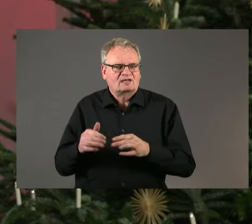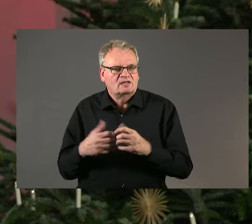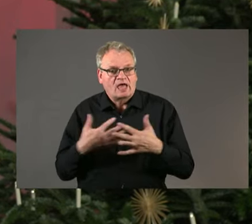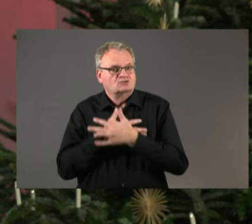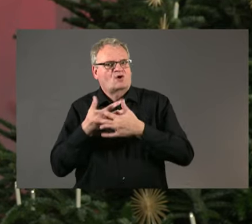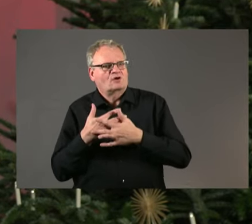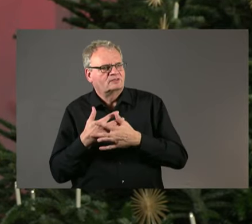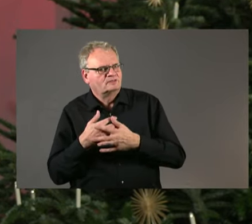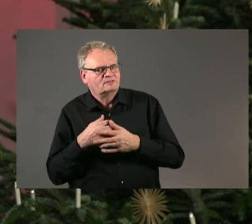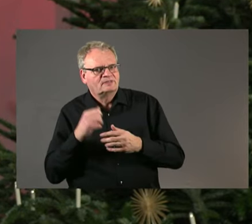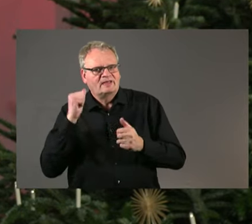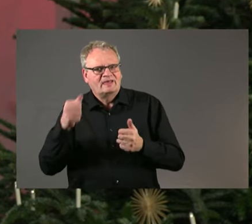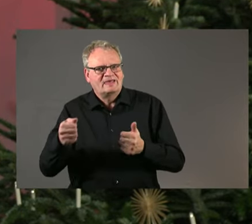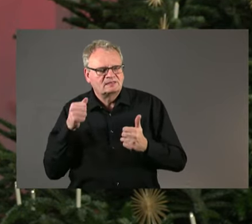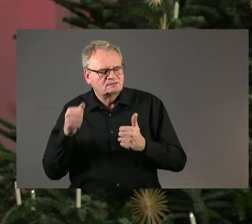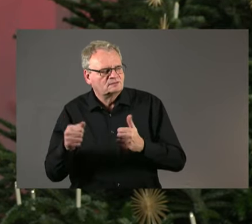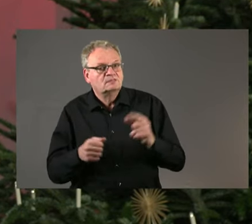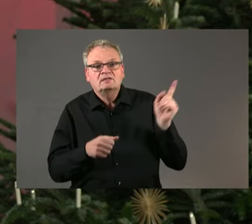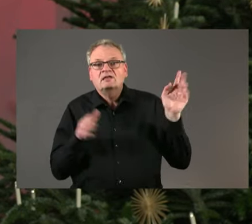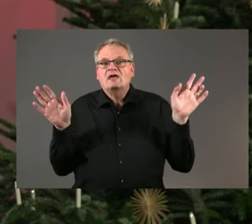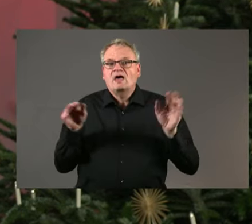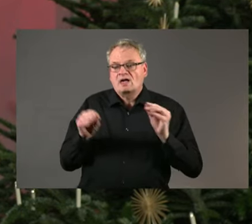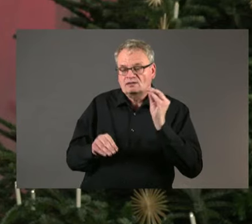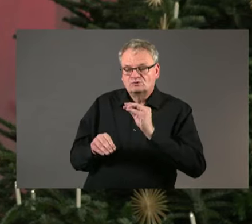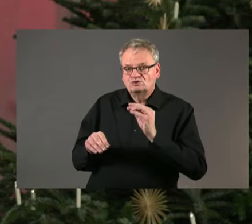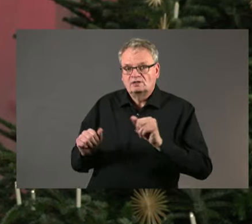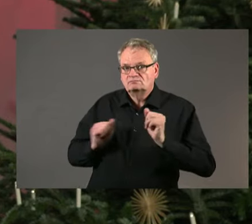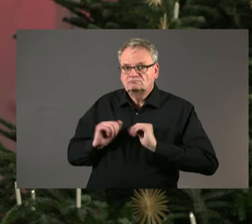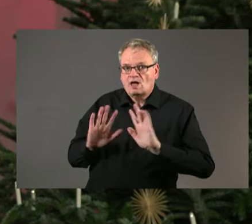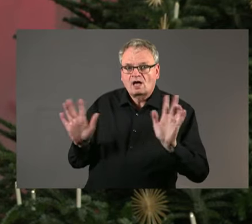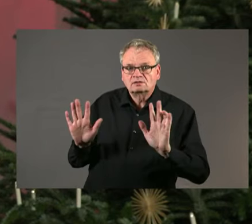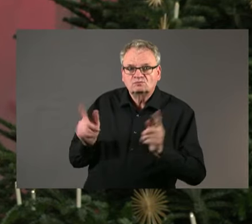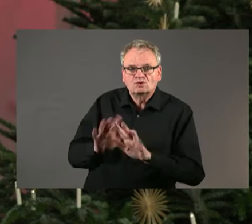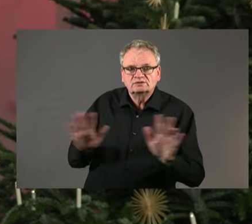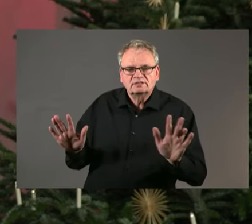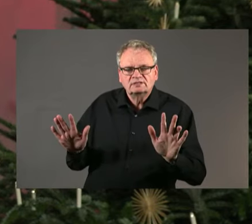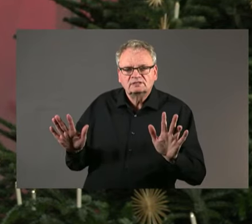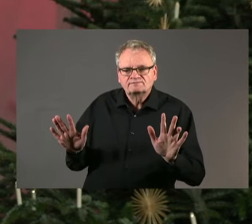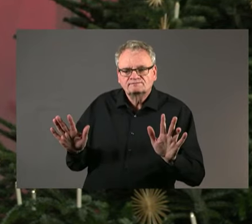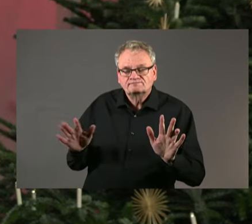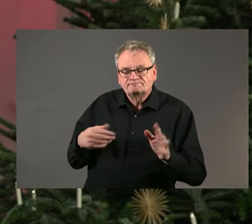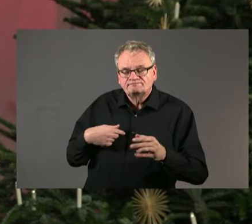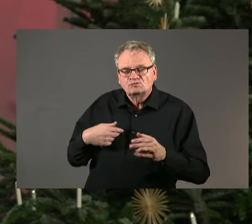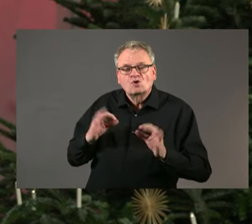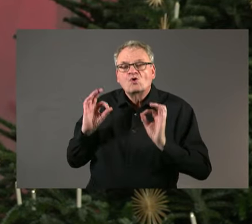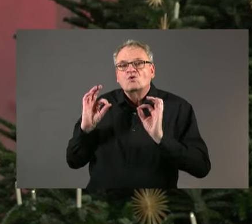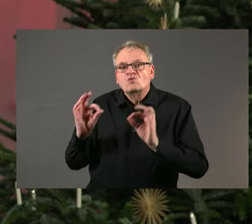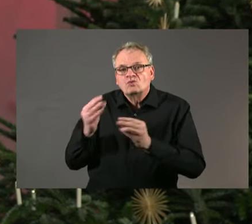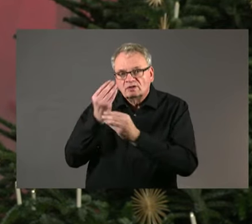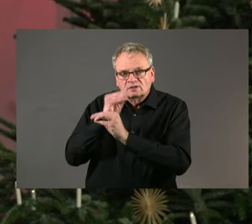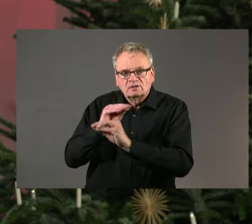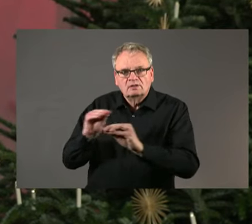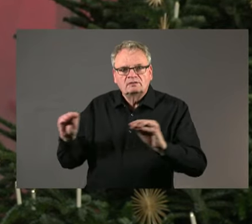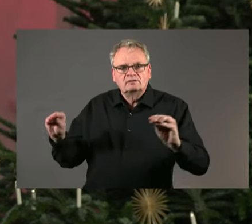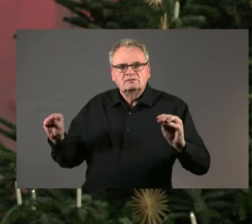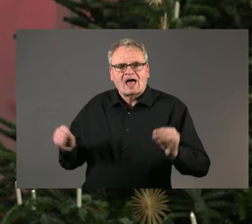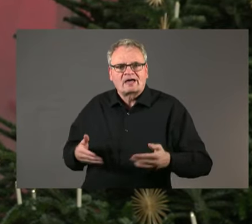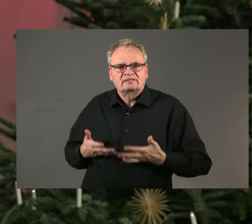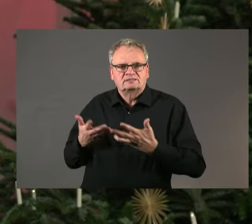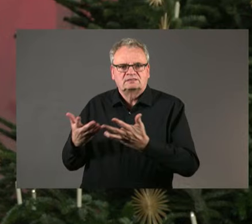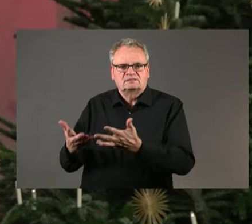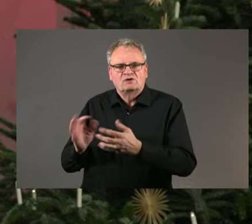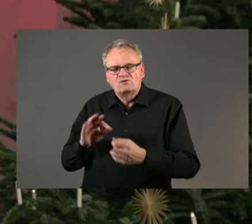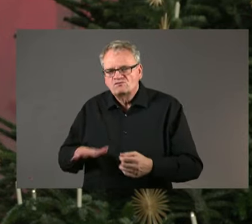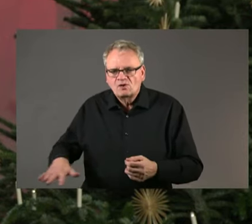sie. Der Engel sagte zu ihnen: Fürchtet euch nicht. Hört doch, ich bringe euch eine gute Nachricht, die dem ganzen